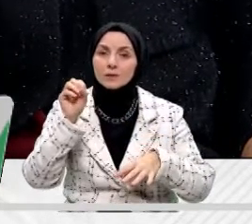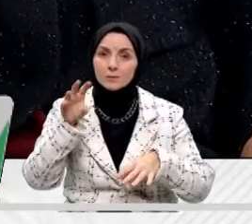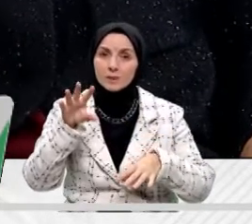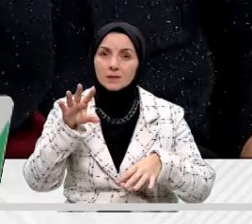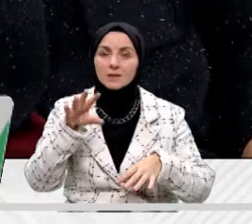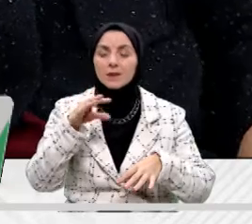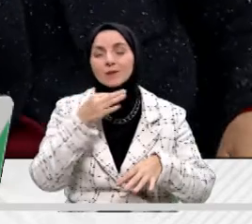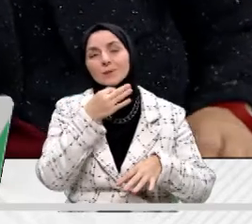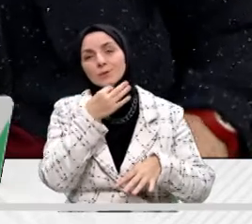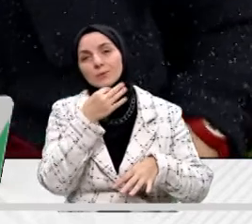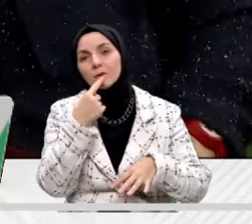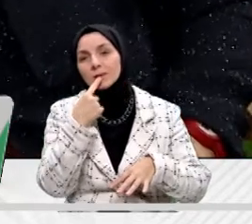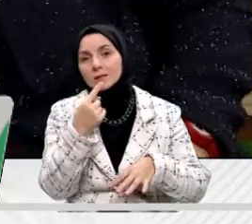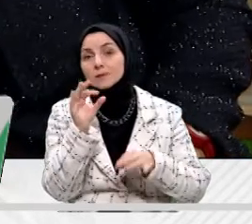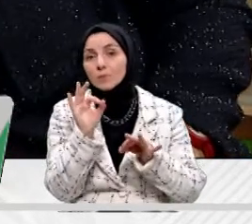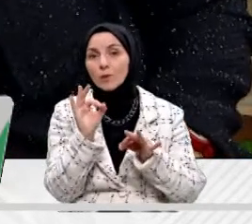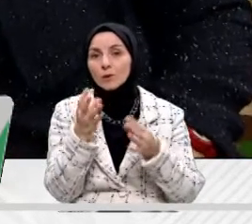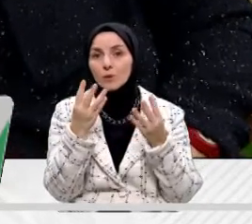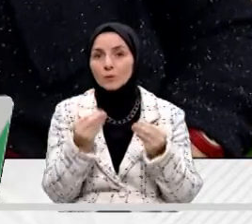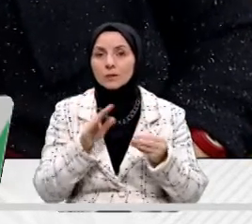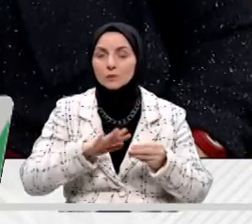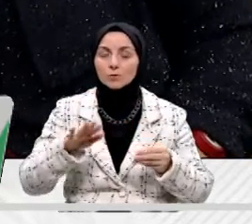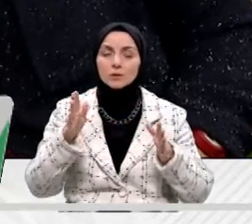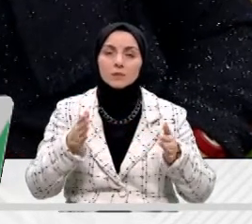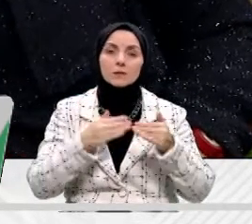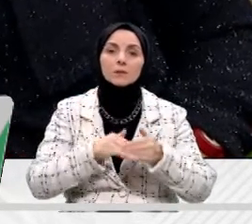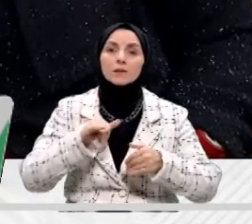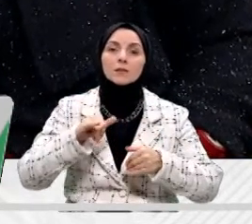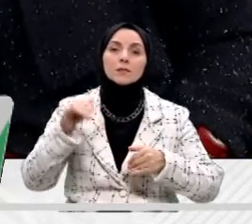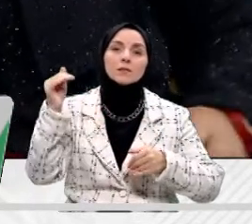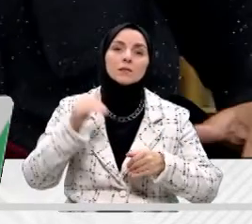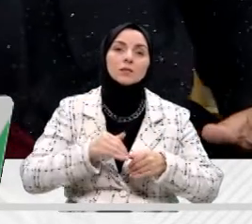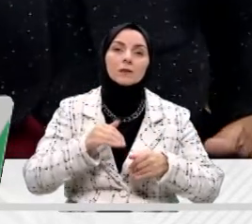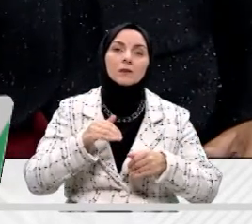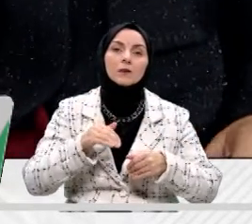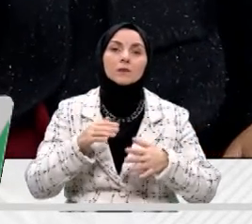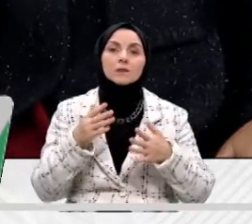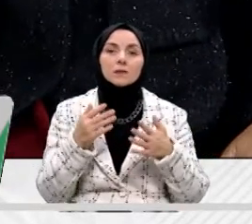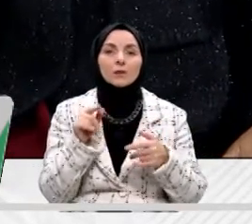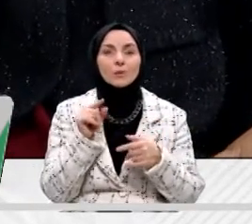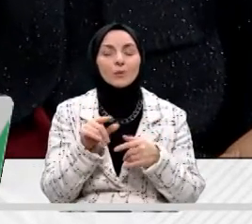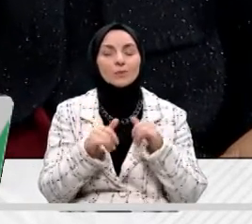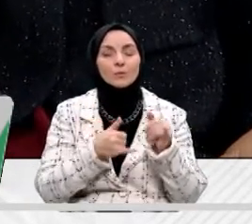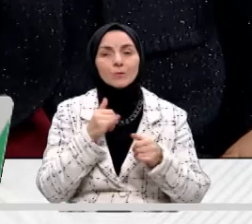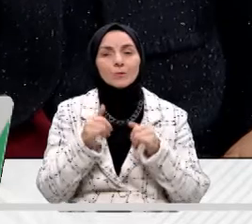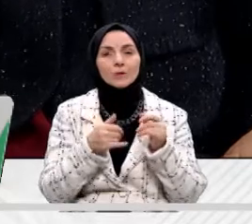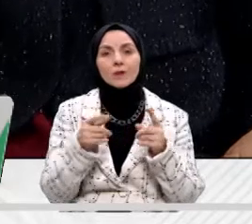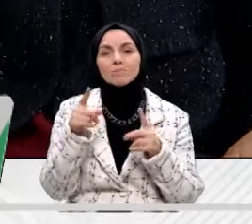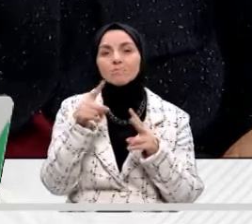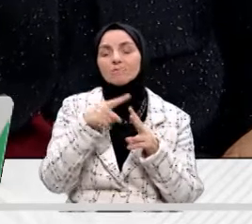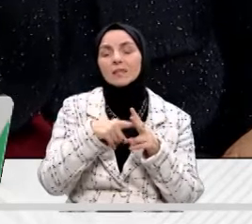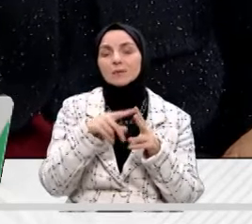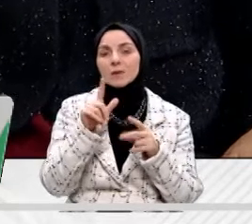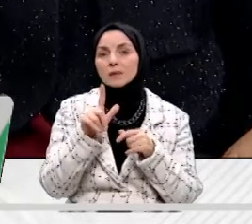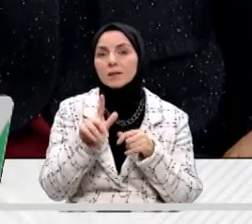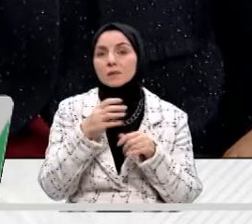büyük görev düşüyor Bu tür çocukları sınıfta yanınıza çağırarak aradaki çocukların buraya oturtarak onu oyuna dahil etmek lazım Anne